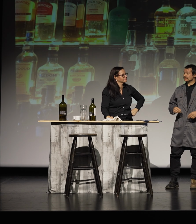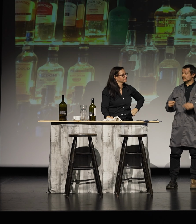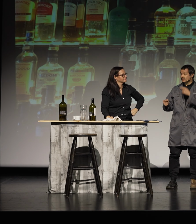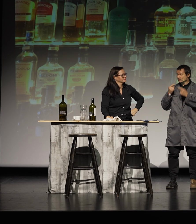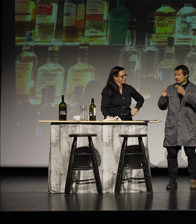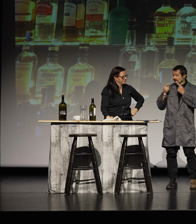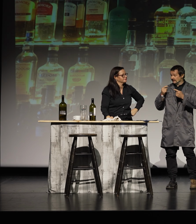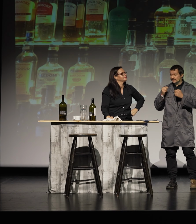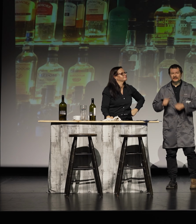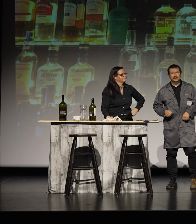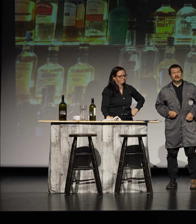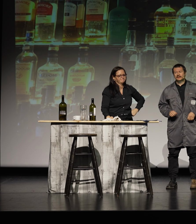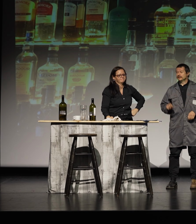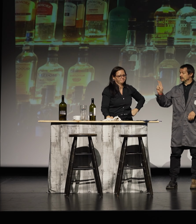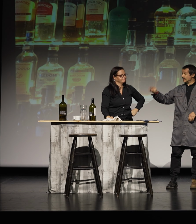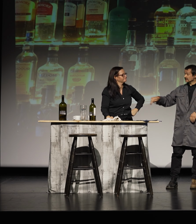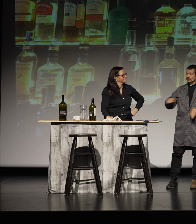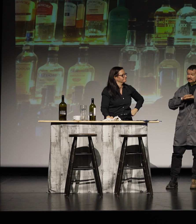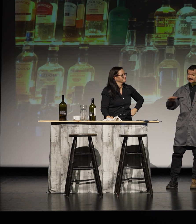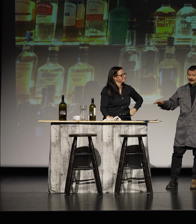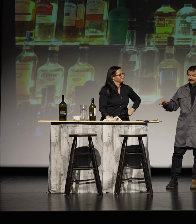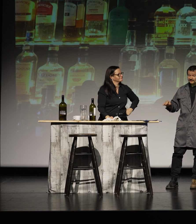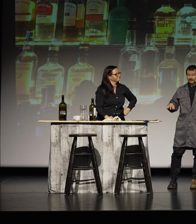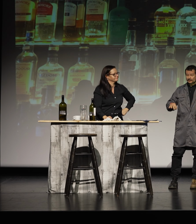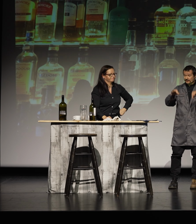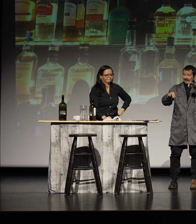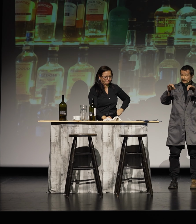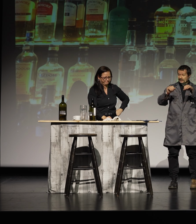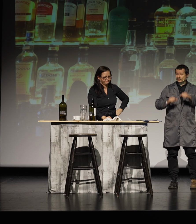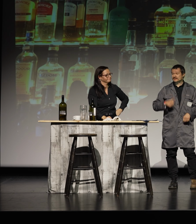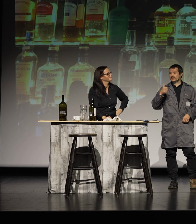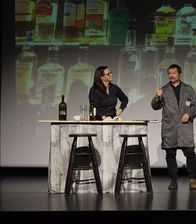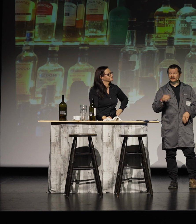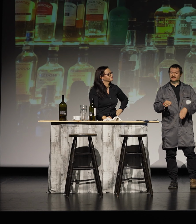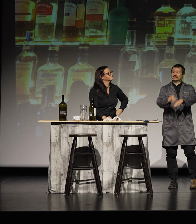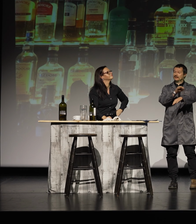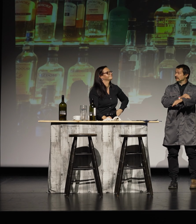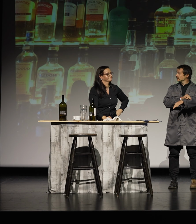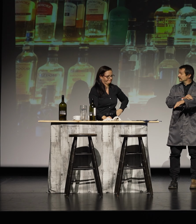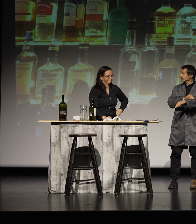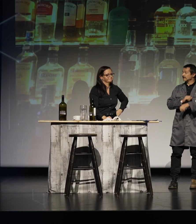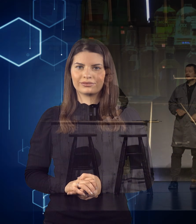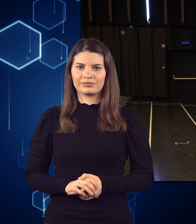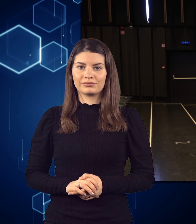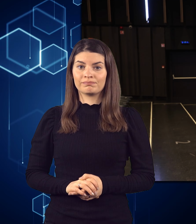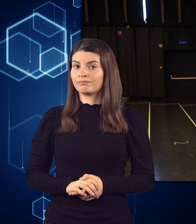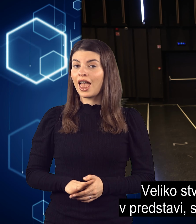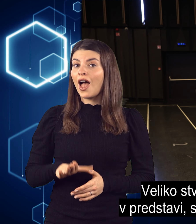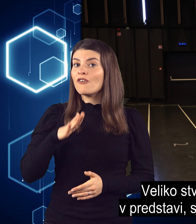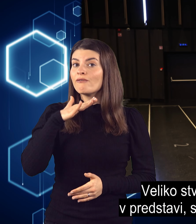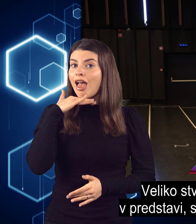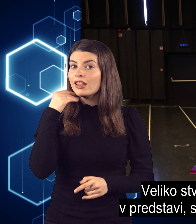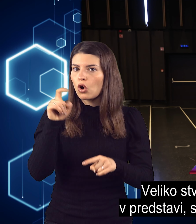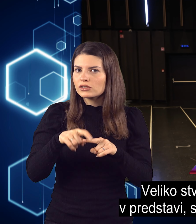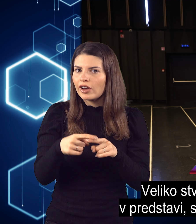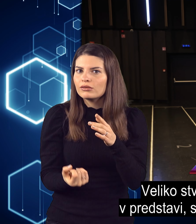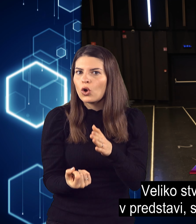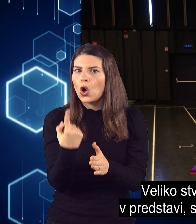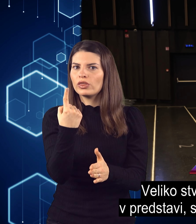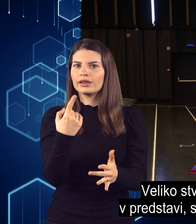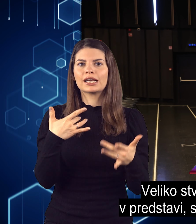smo se dogovorili in imate vse pripravljeno za prvi tijen. V bistvu, veliko stvari, ki se